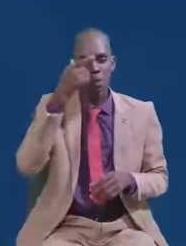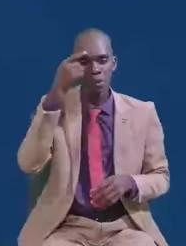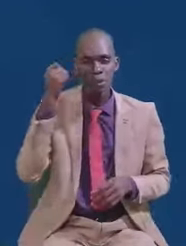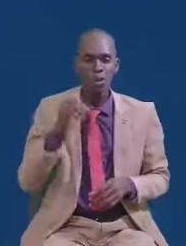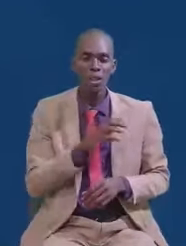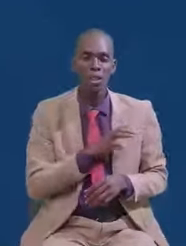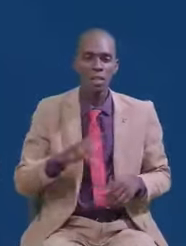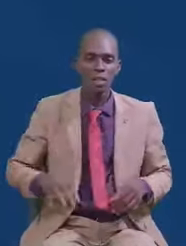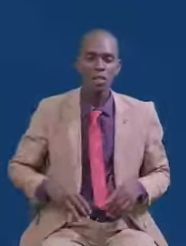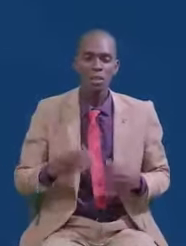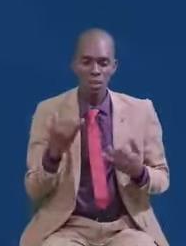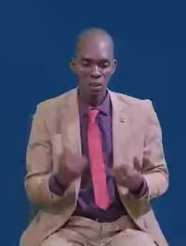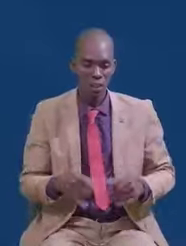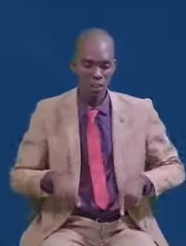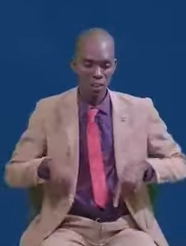parce que Christ demeure en toi,